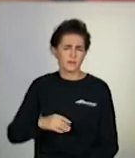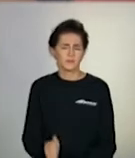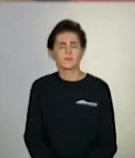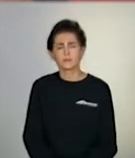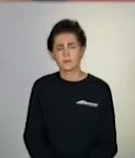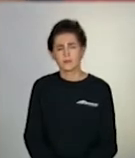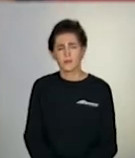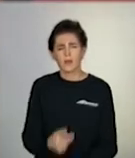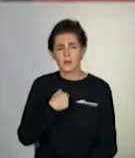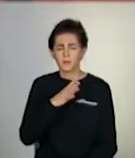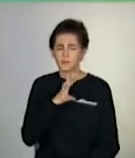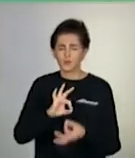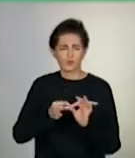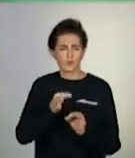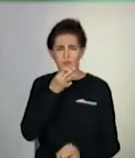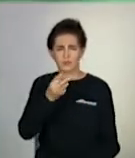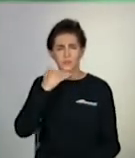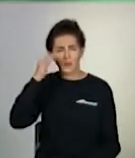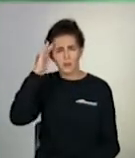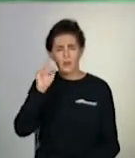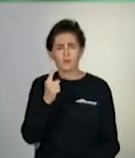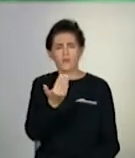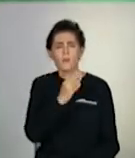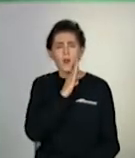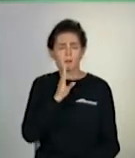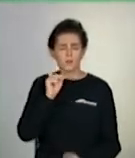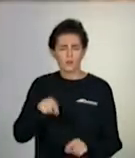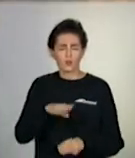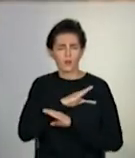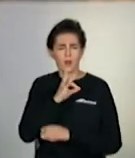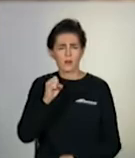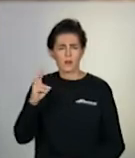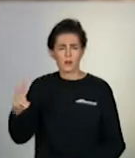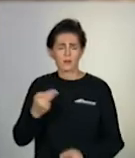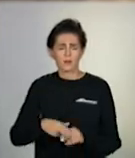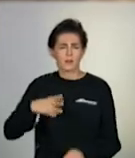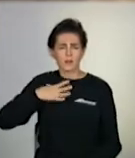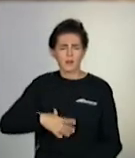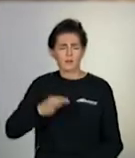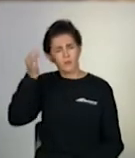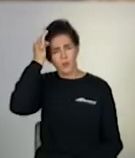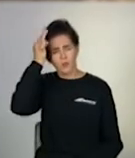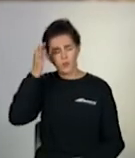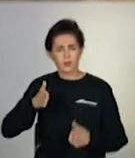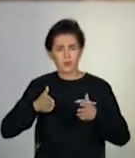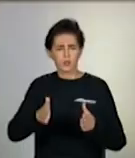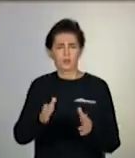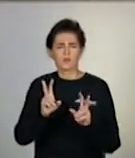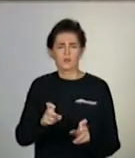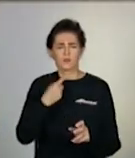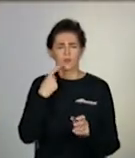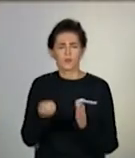це папі. Від раку померла мама Альони, і їй довелося проходити цей шлях. Рак – це довго